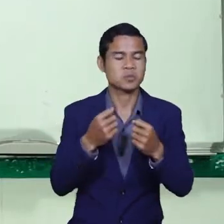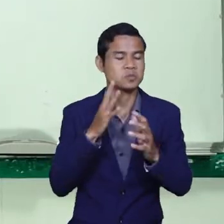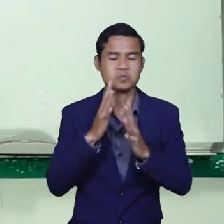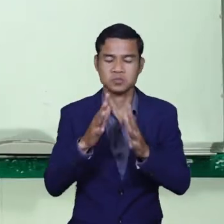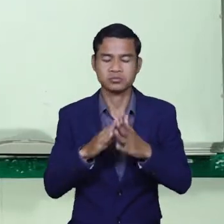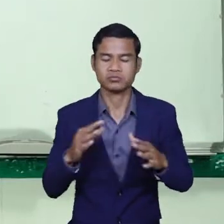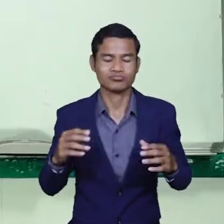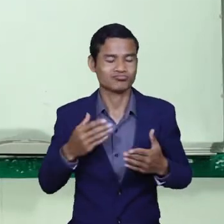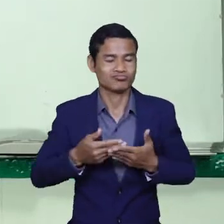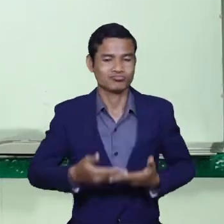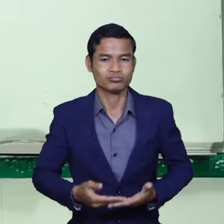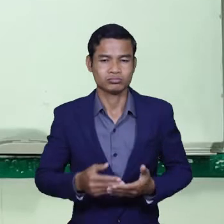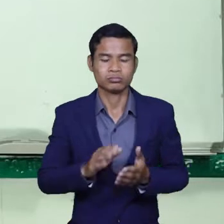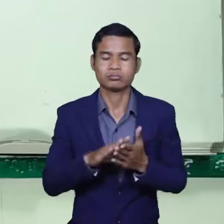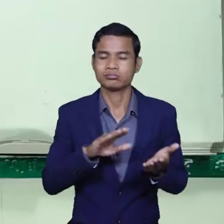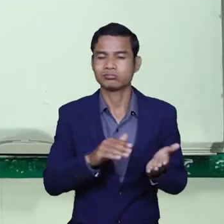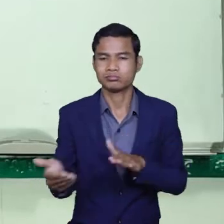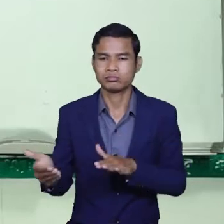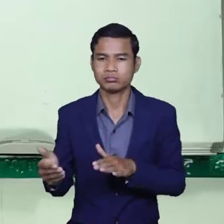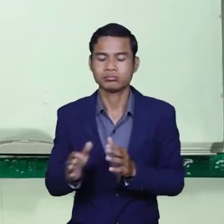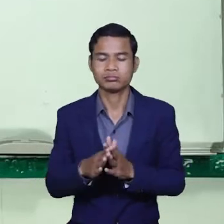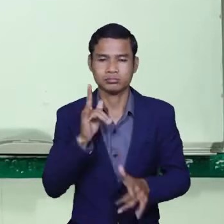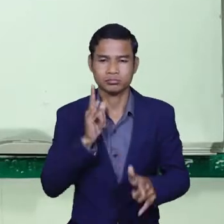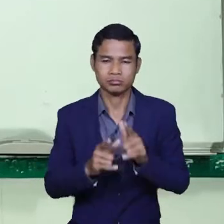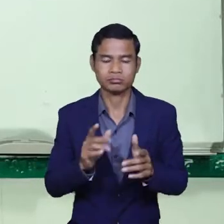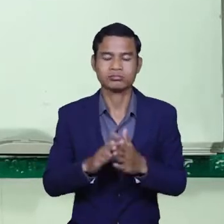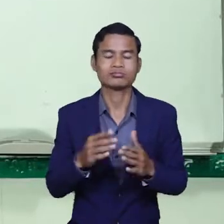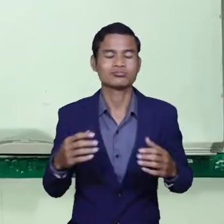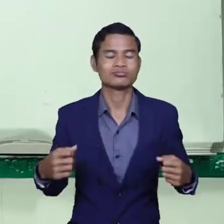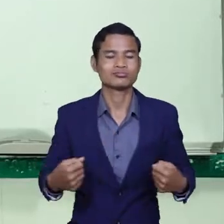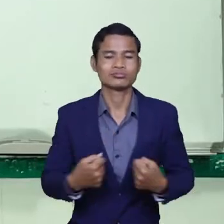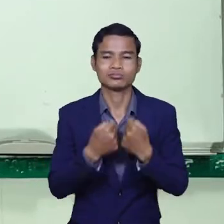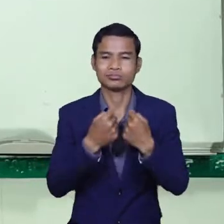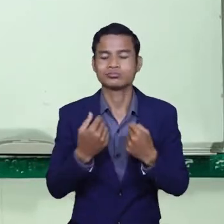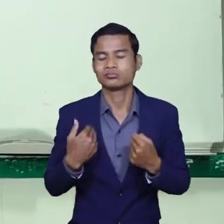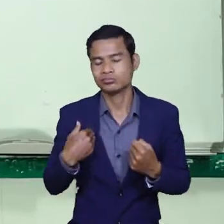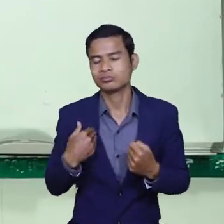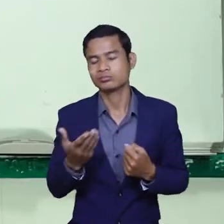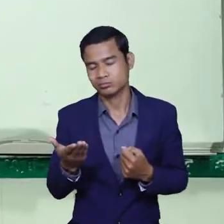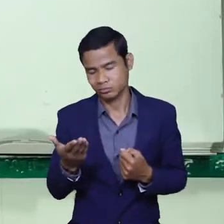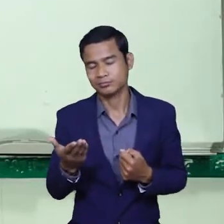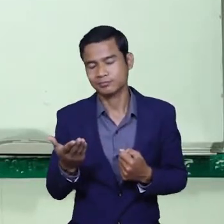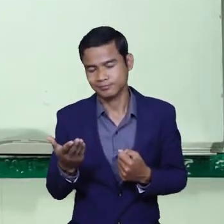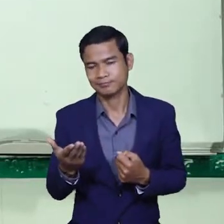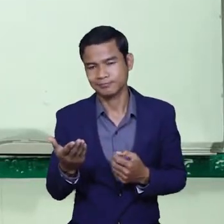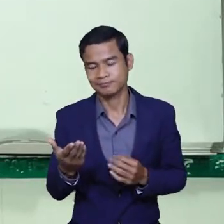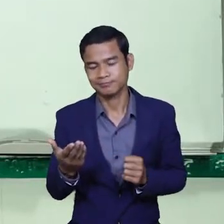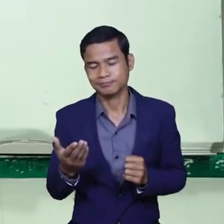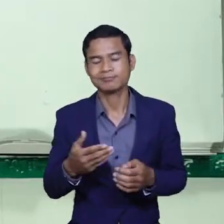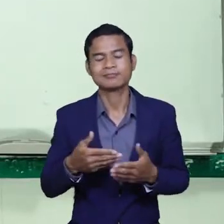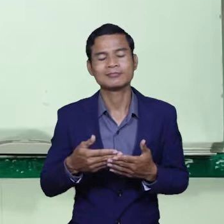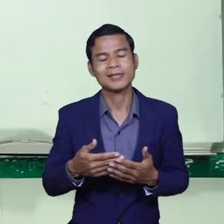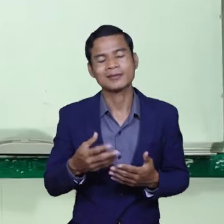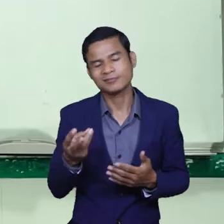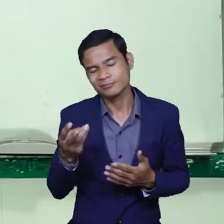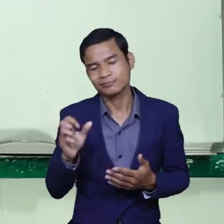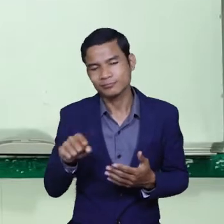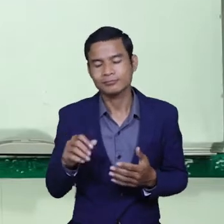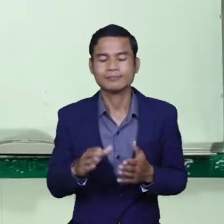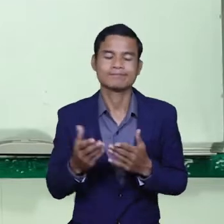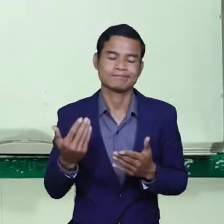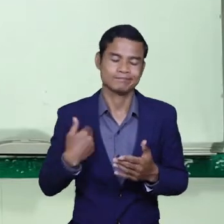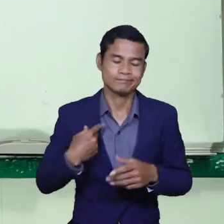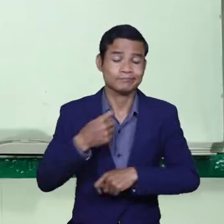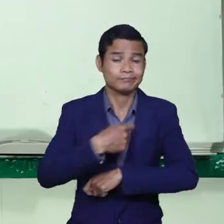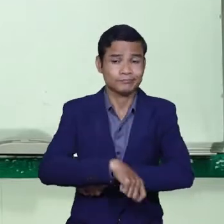ណ្ដាលឲ្យចាបាត់បង់ជីវិតតែបើសិនជាគ្រោះថ្នាក់នឹងចាកើតឡើងចាដោយថាស្រាលទេចាអញ្ចឹងអាចបណ្ដាល